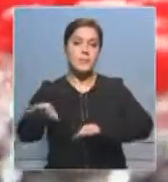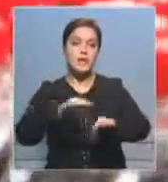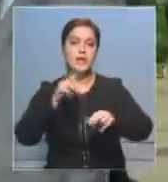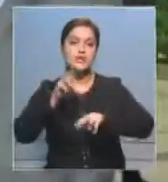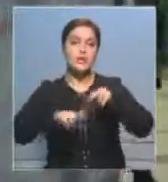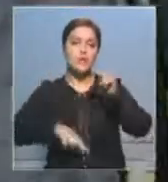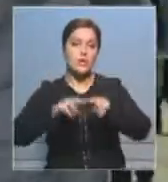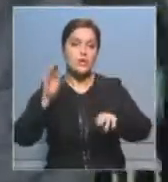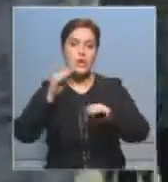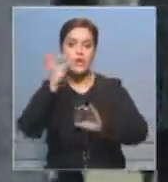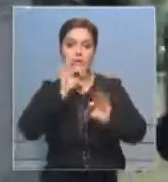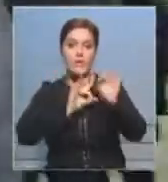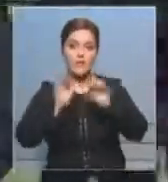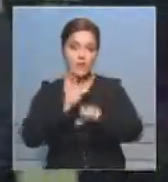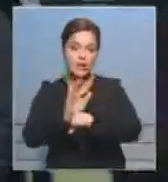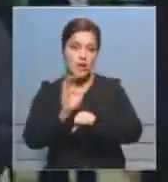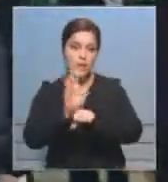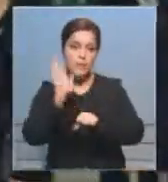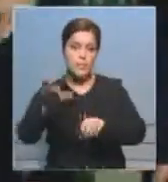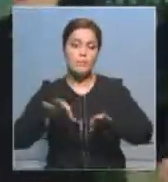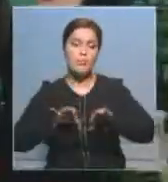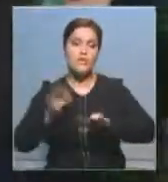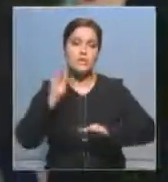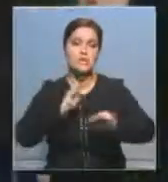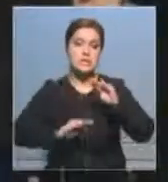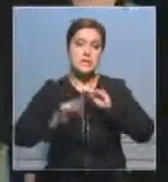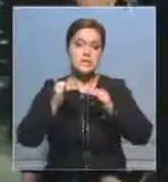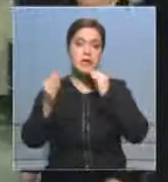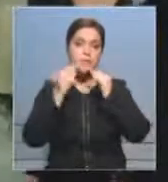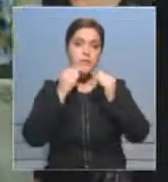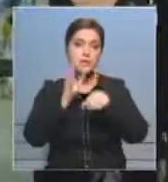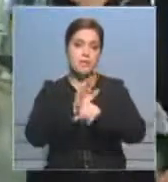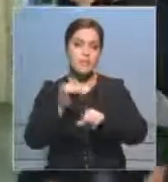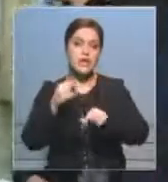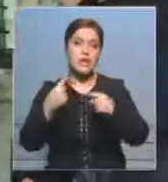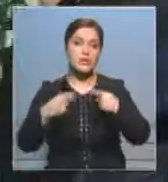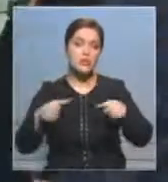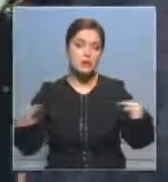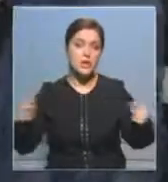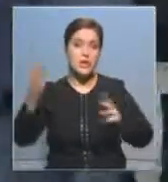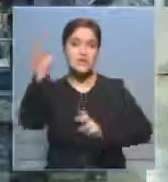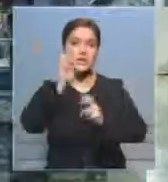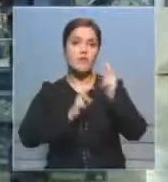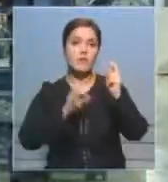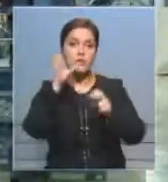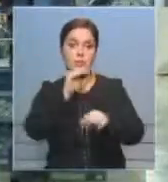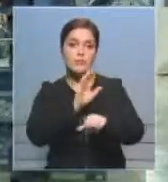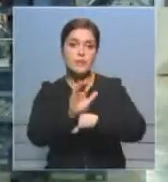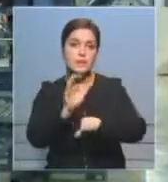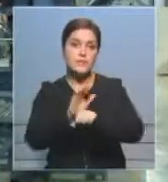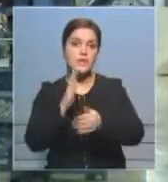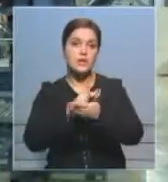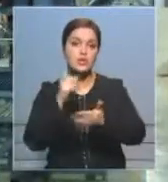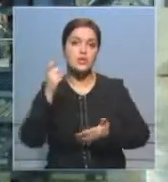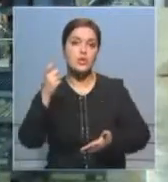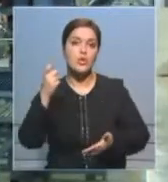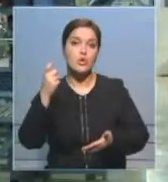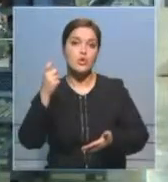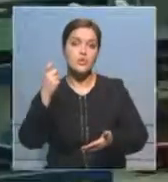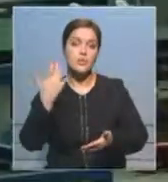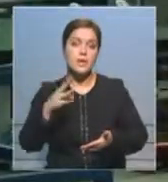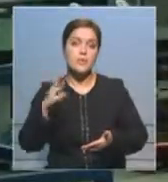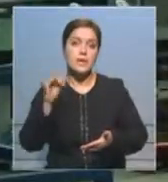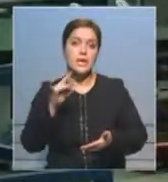проекты строй индустрию и фармацевтики машиностроения пищевой промышленности и другие заводы смогут производить продукцию на сумму более